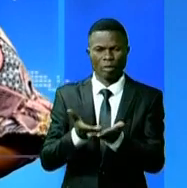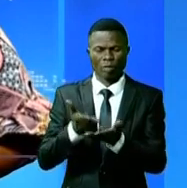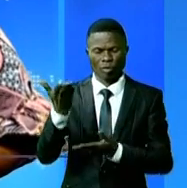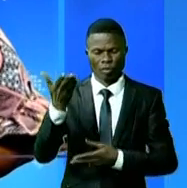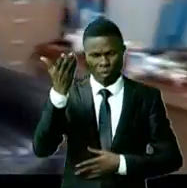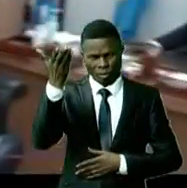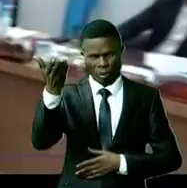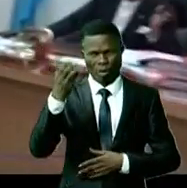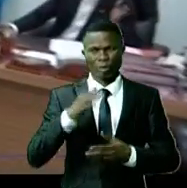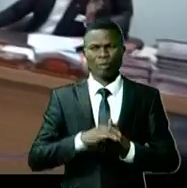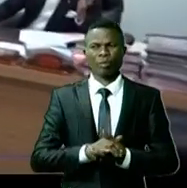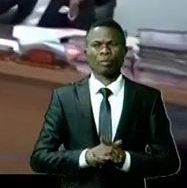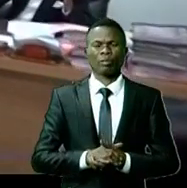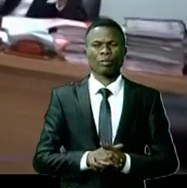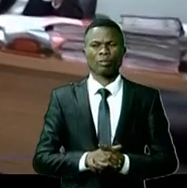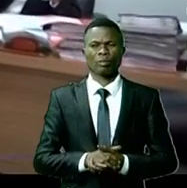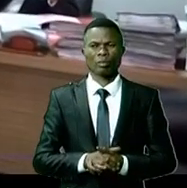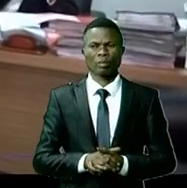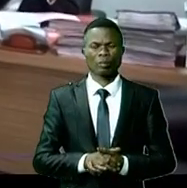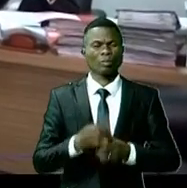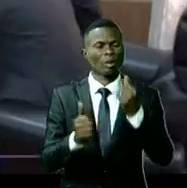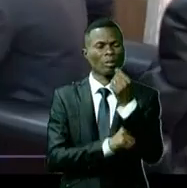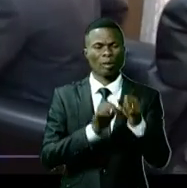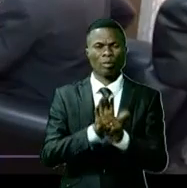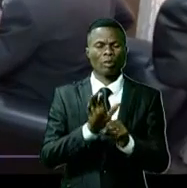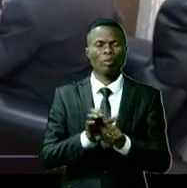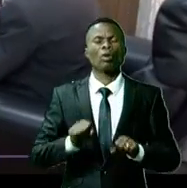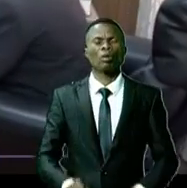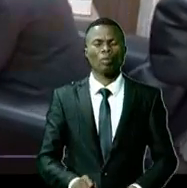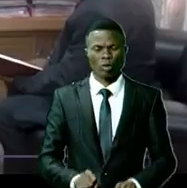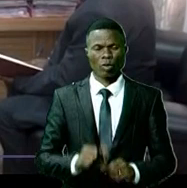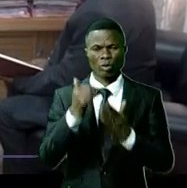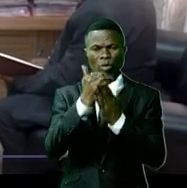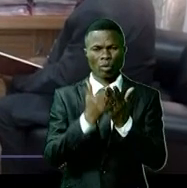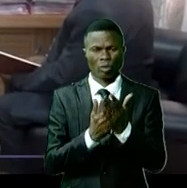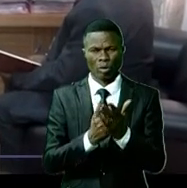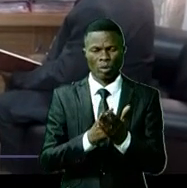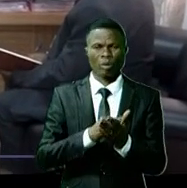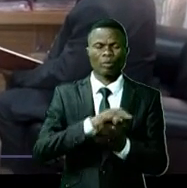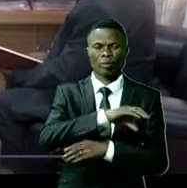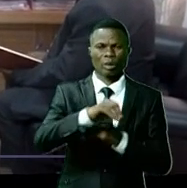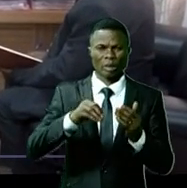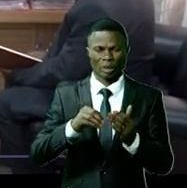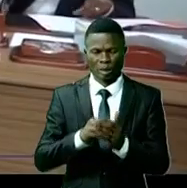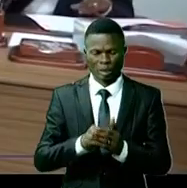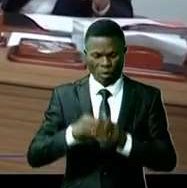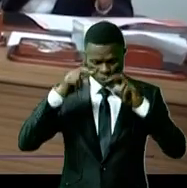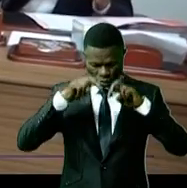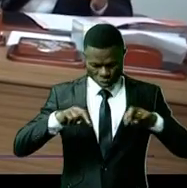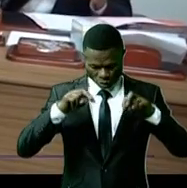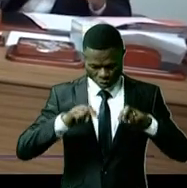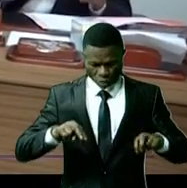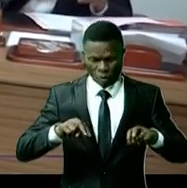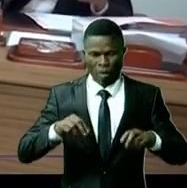nous en parle. Et humains et quelques pertes en vies humaines ont été enregistrées au centre de recherche de l'INERA Nioka dans la province